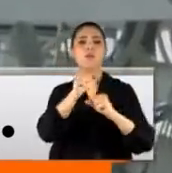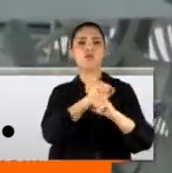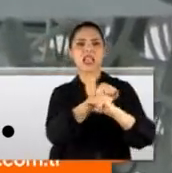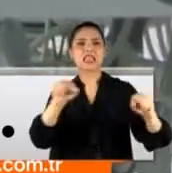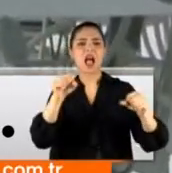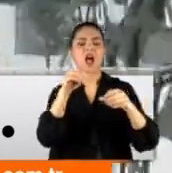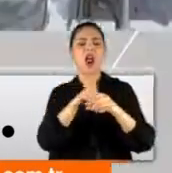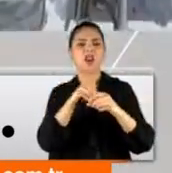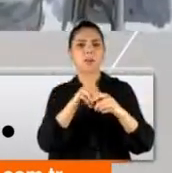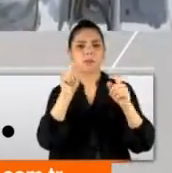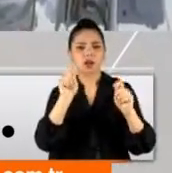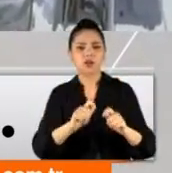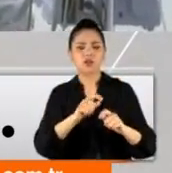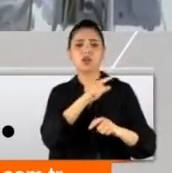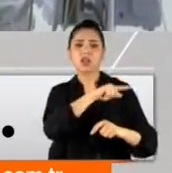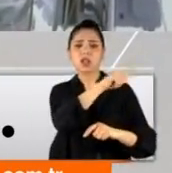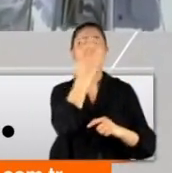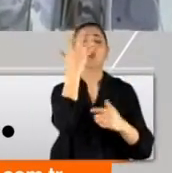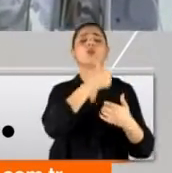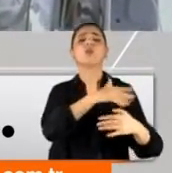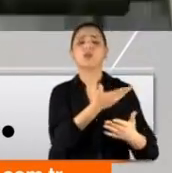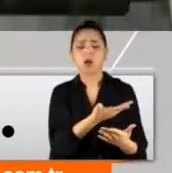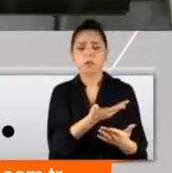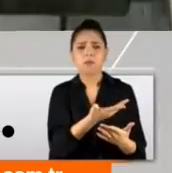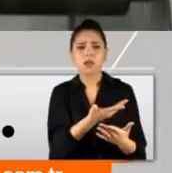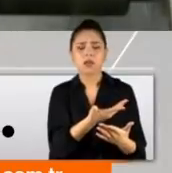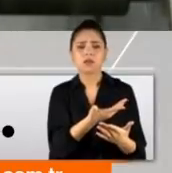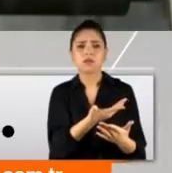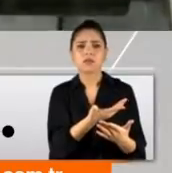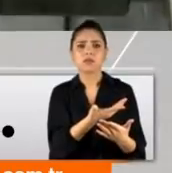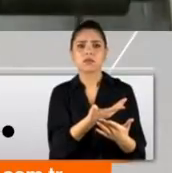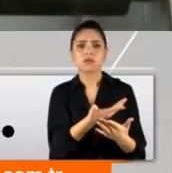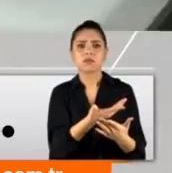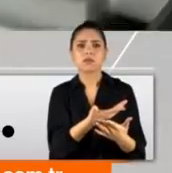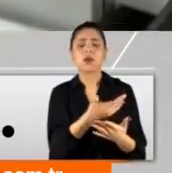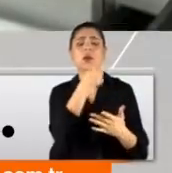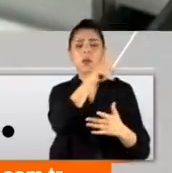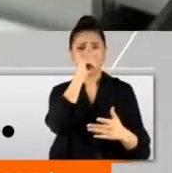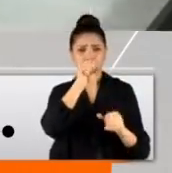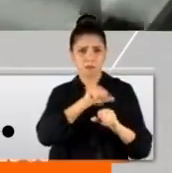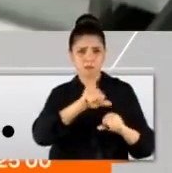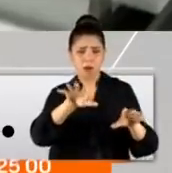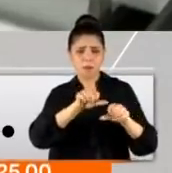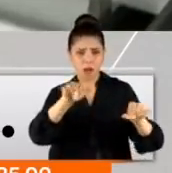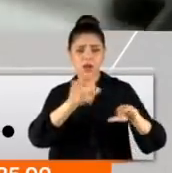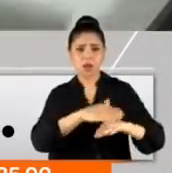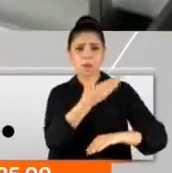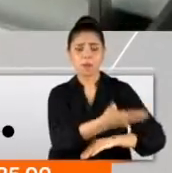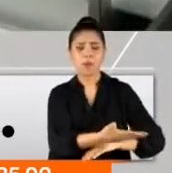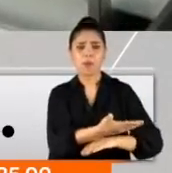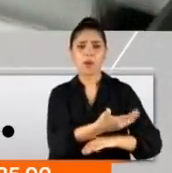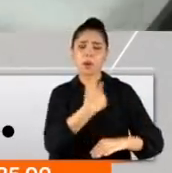kampanyasına da sert çıktı. Ya utanmadan, sıkılmadan öyle tweetler atıyorlar ki